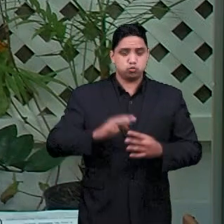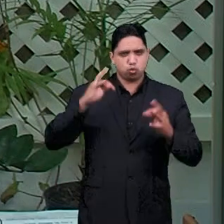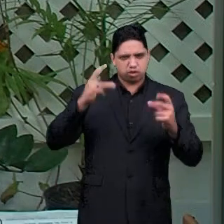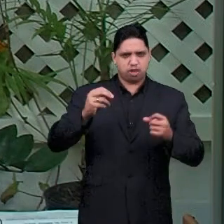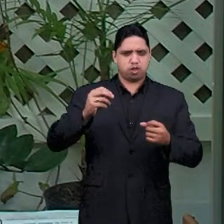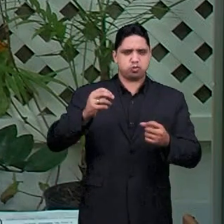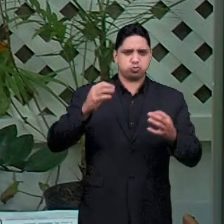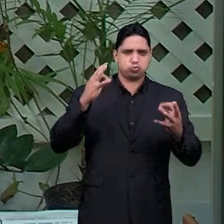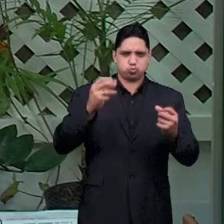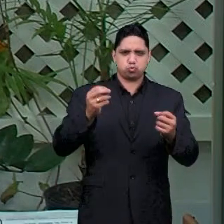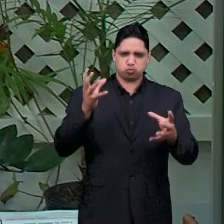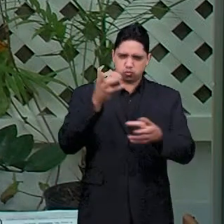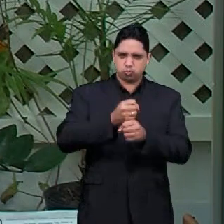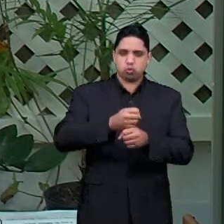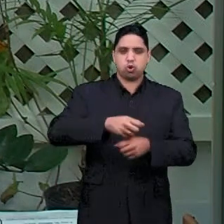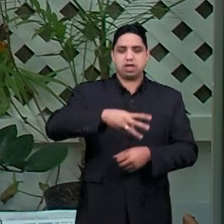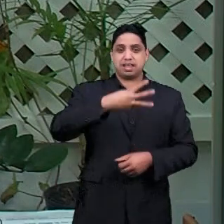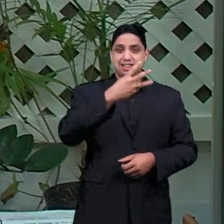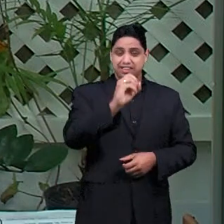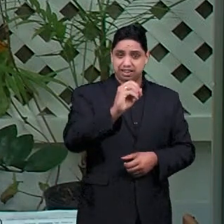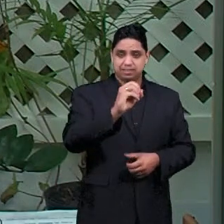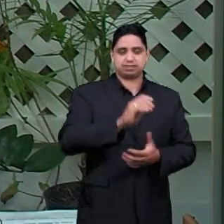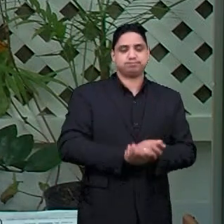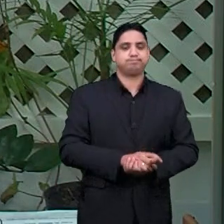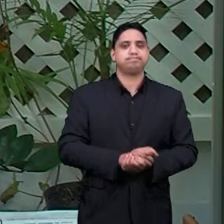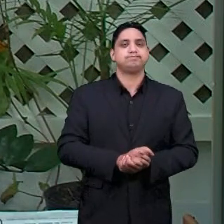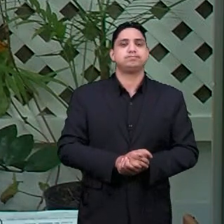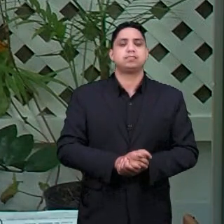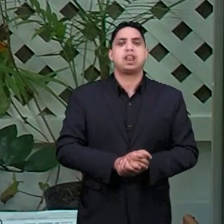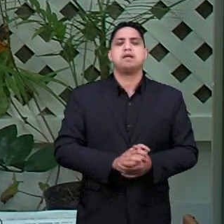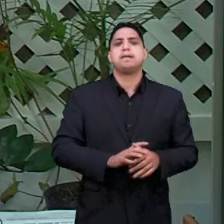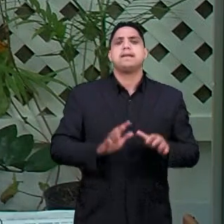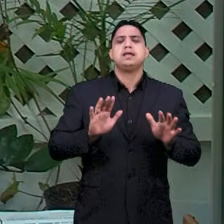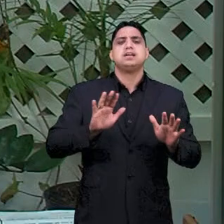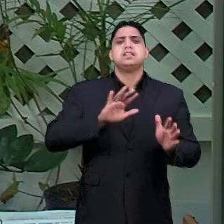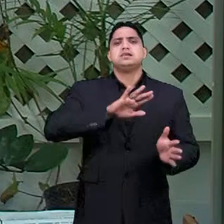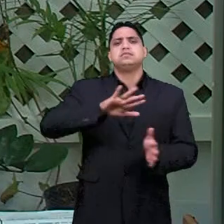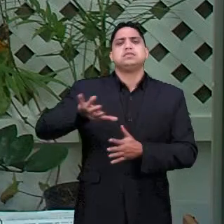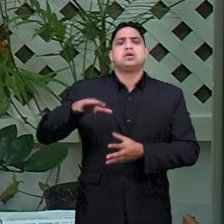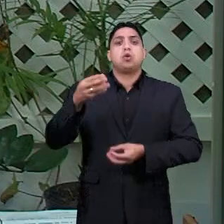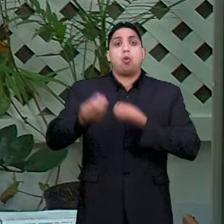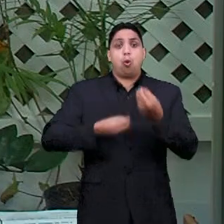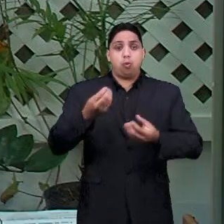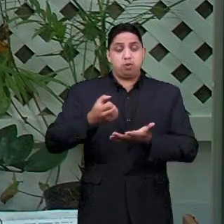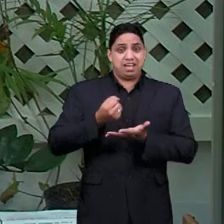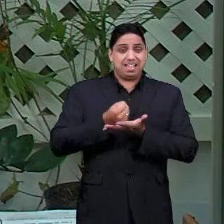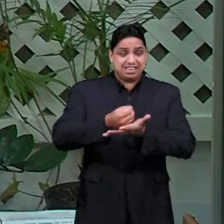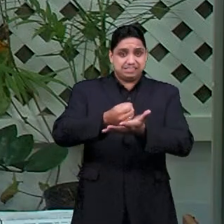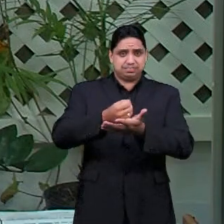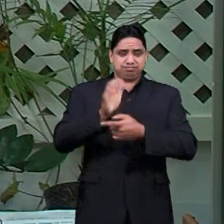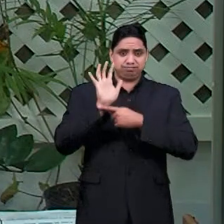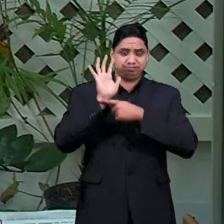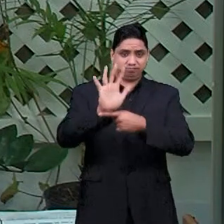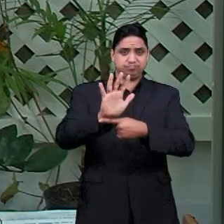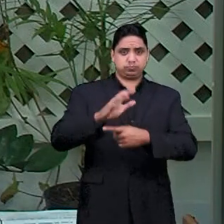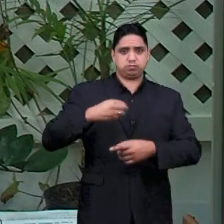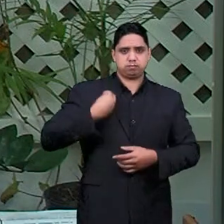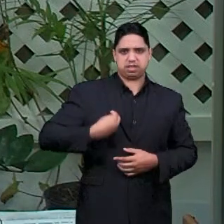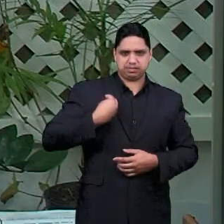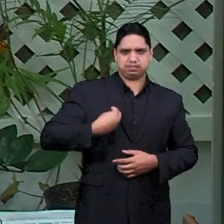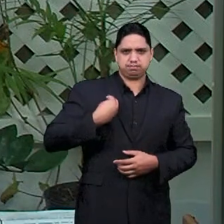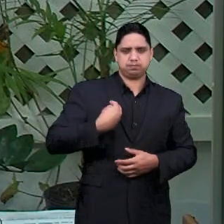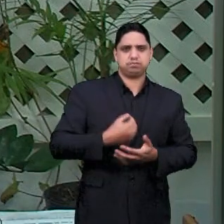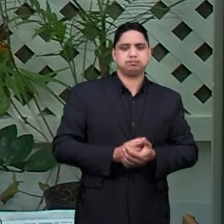30 églises en première place. Maintenant, comme en tant que collaboration, en tant que